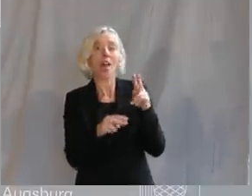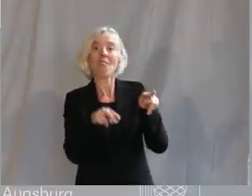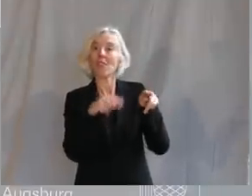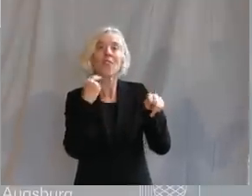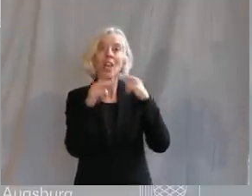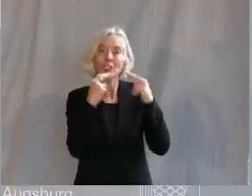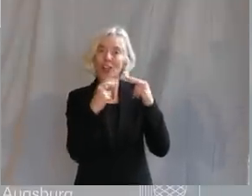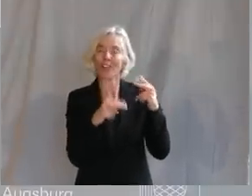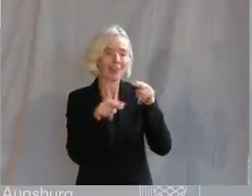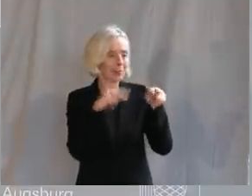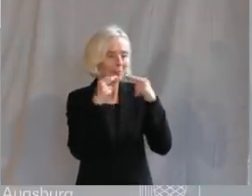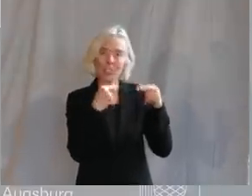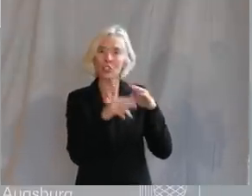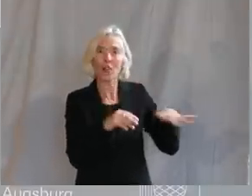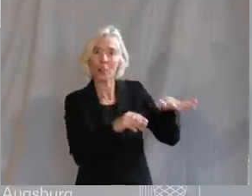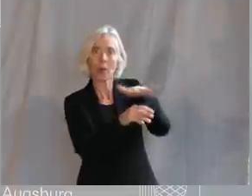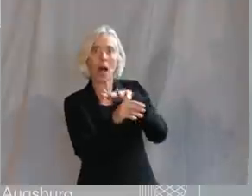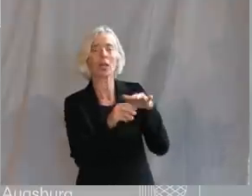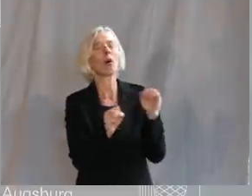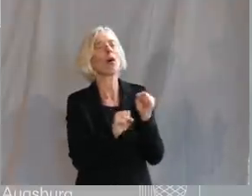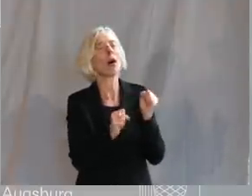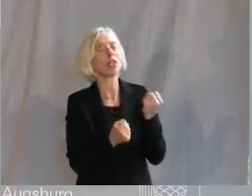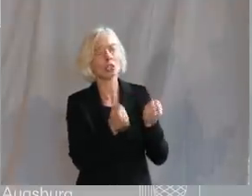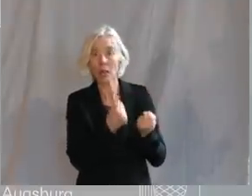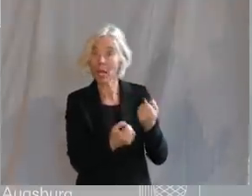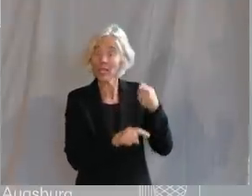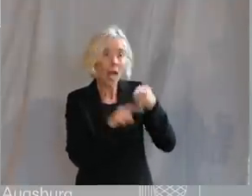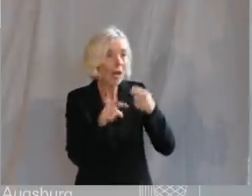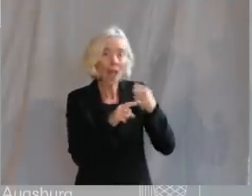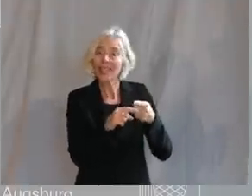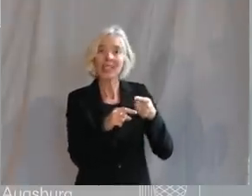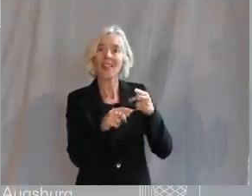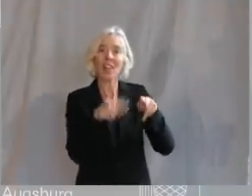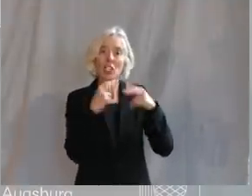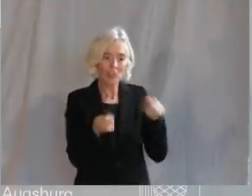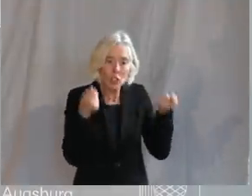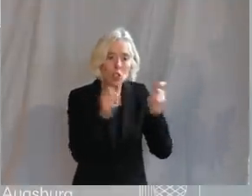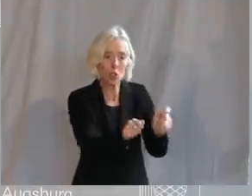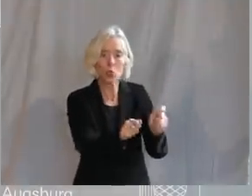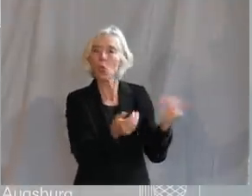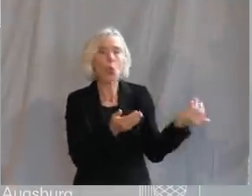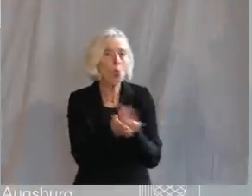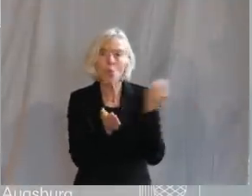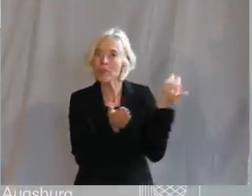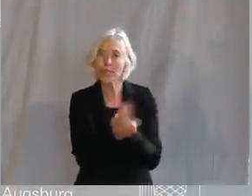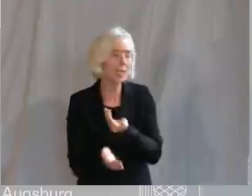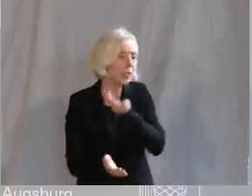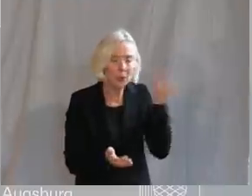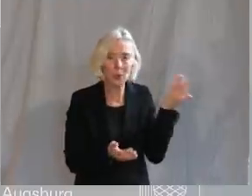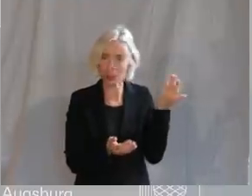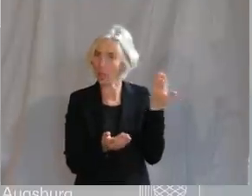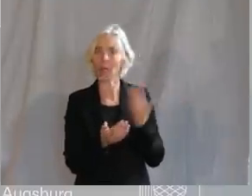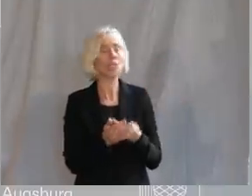arbeiten, dort gibt es auch heute noch Bereiche, die immer noch geschlossen haben, die seit Monaten keinen einzigen Euro verdient